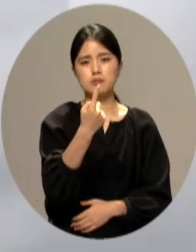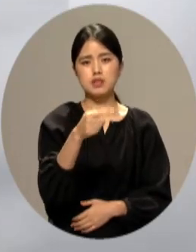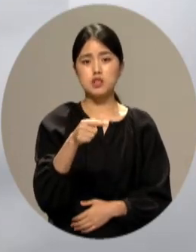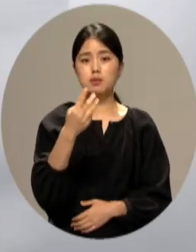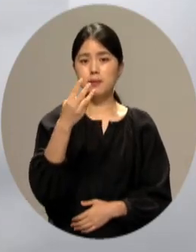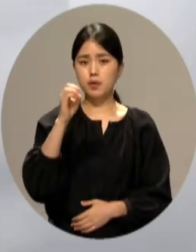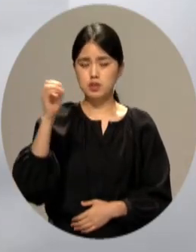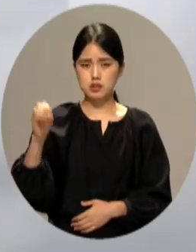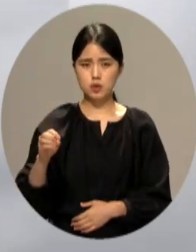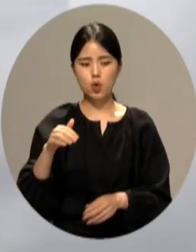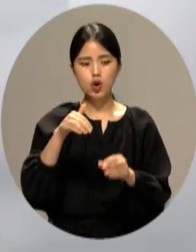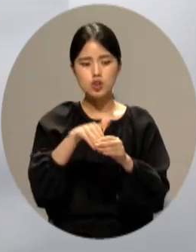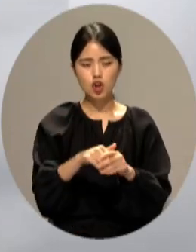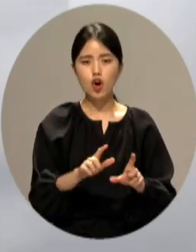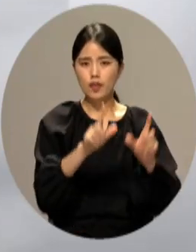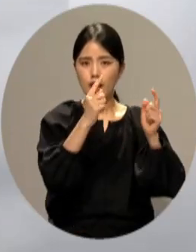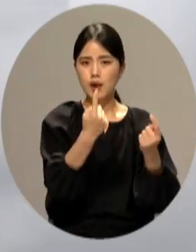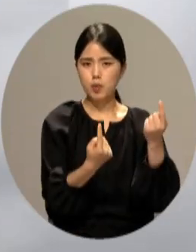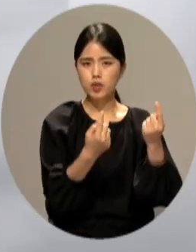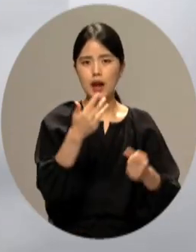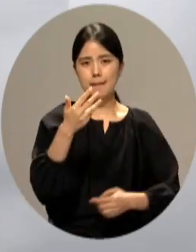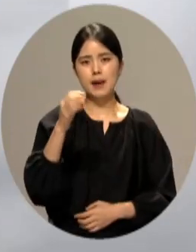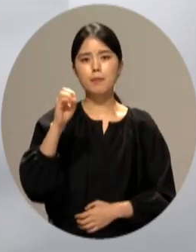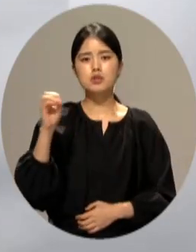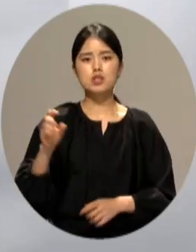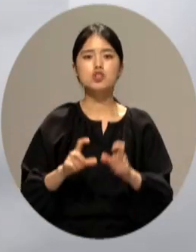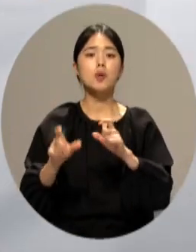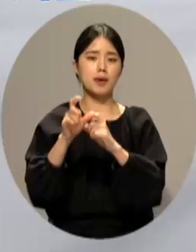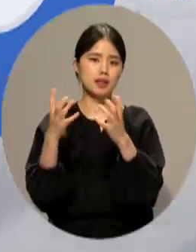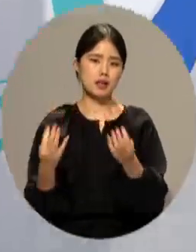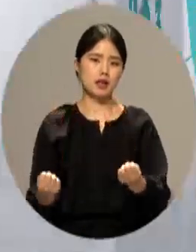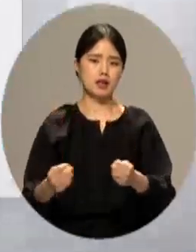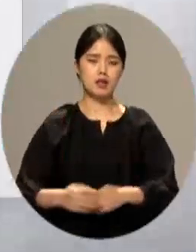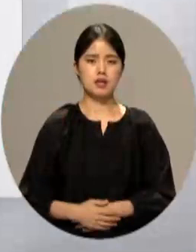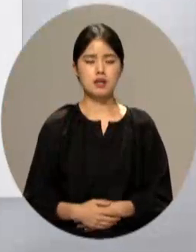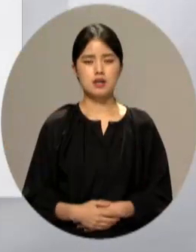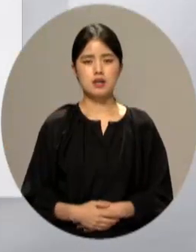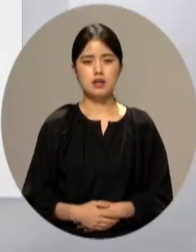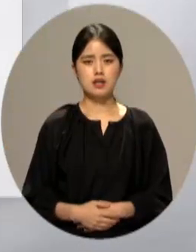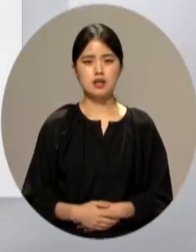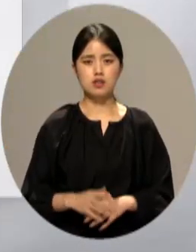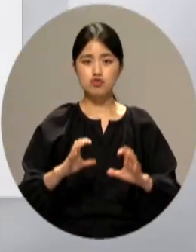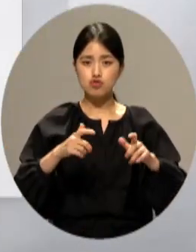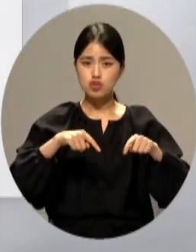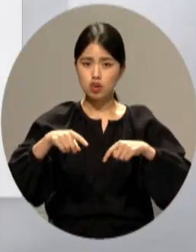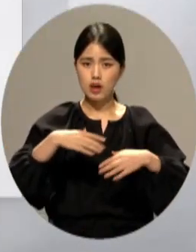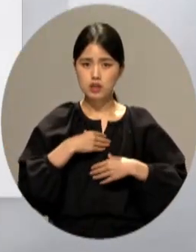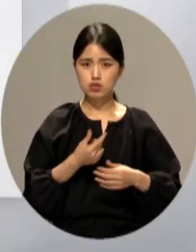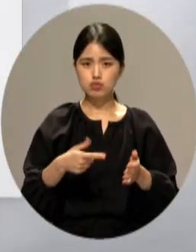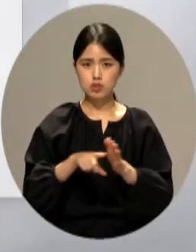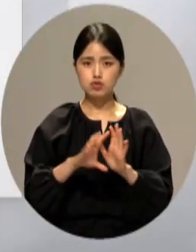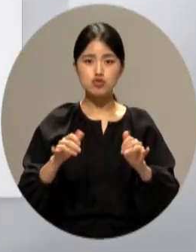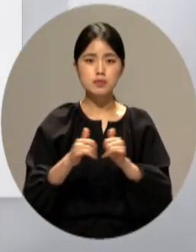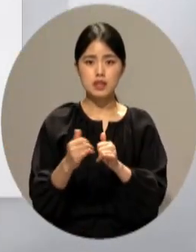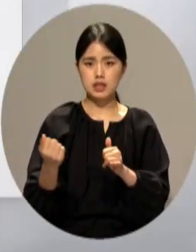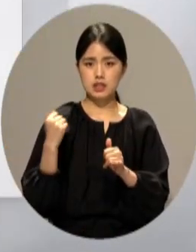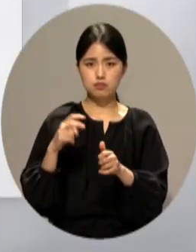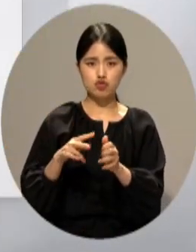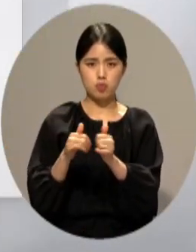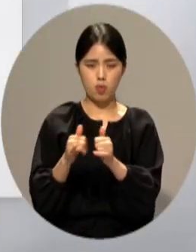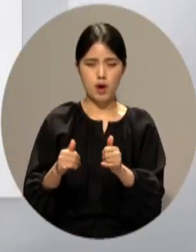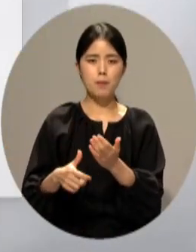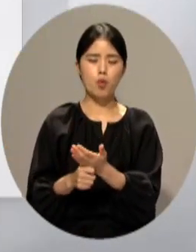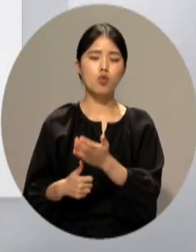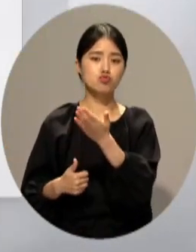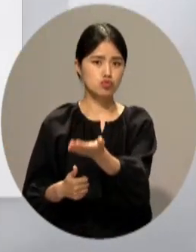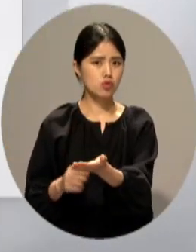선거 당일 보다 8% 포인트 높았습니다 국정 안정을 위해 국민의 인 후보의 힘을 실어 줄